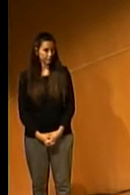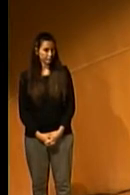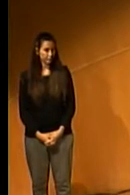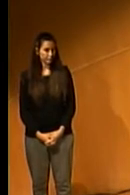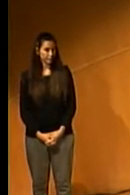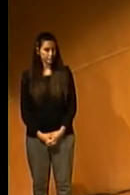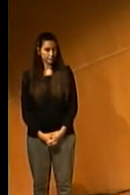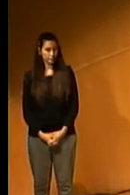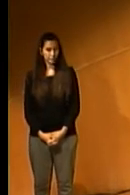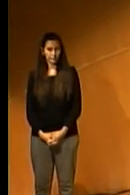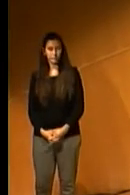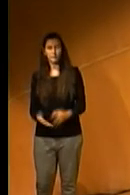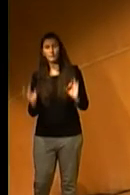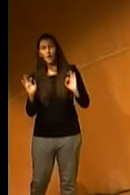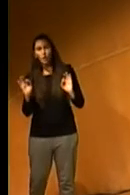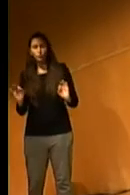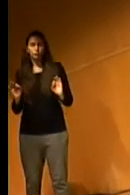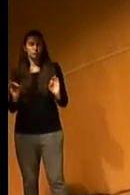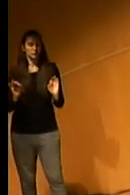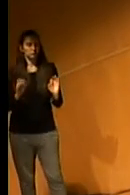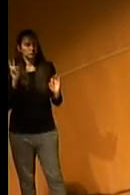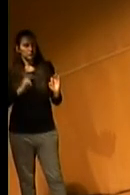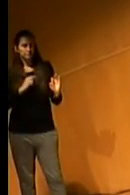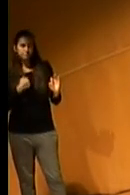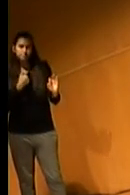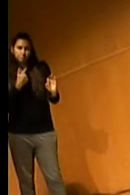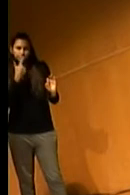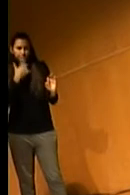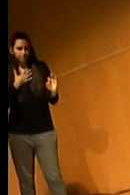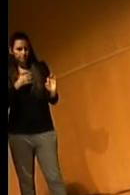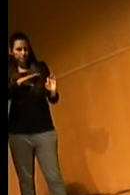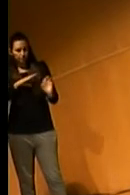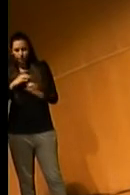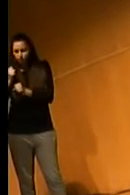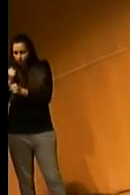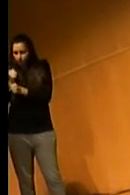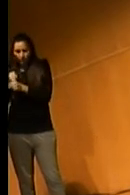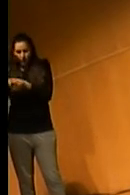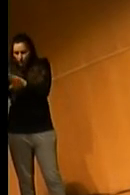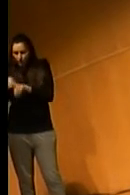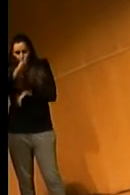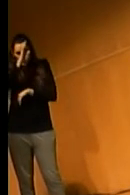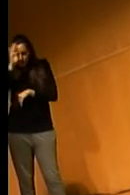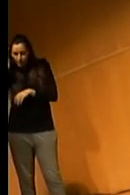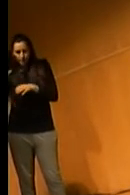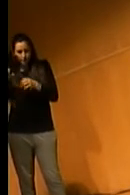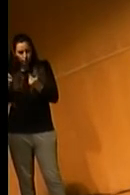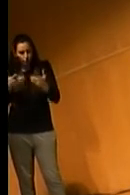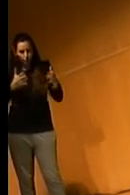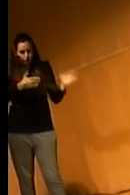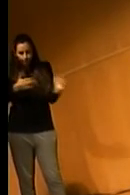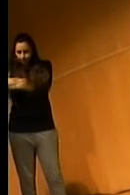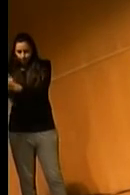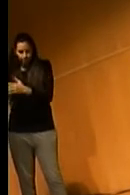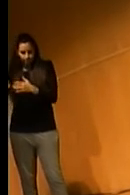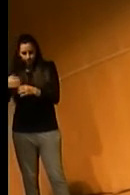Et donc, pour finir, je trouve que c'est par l'intermédiaire d'un travail soutenu avec les équipes pluricatégorielles que l'élève